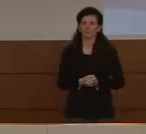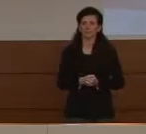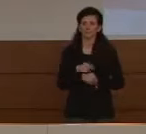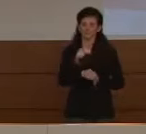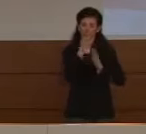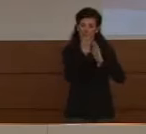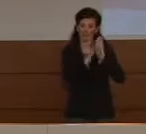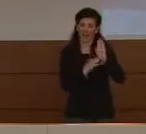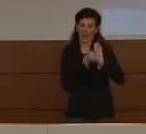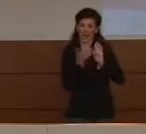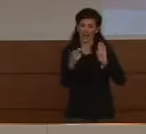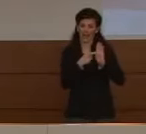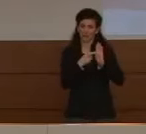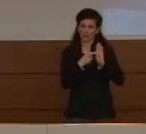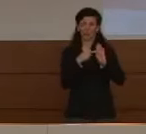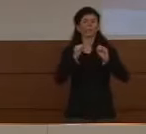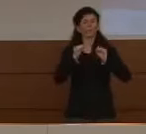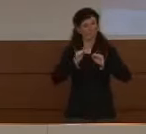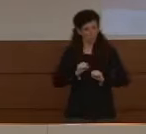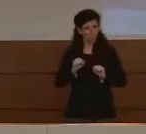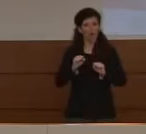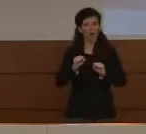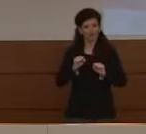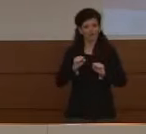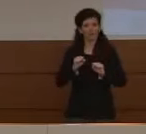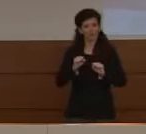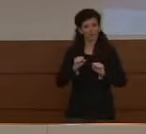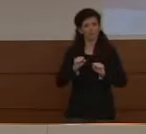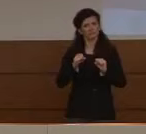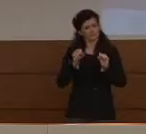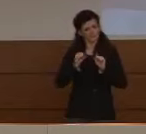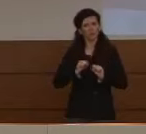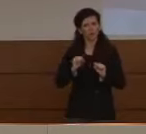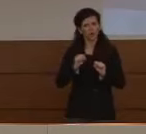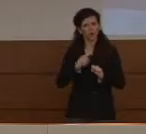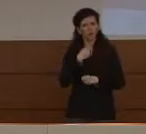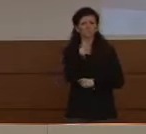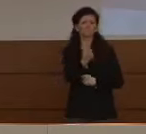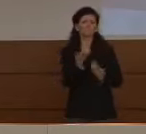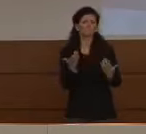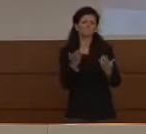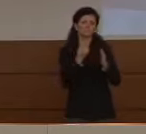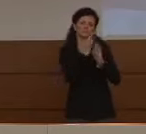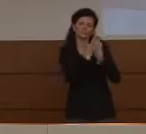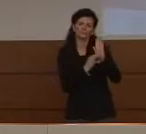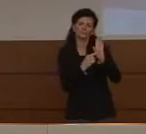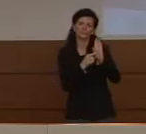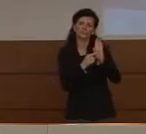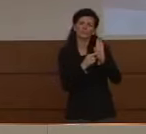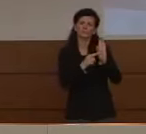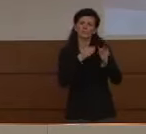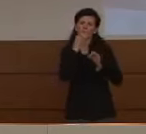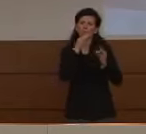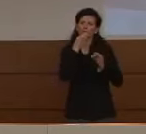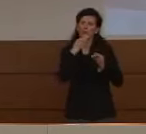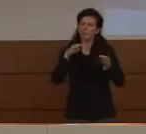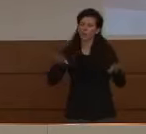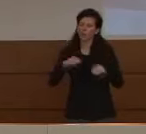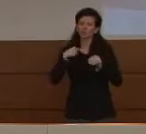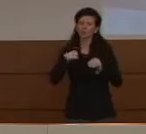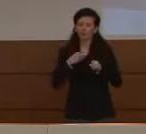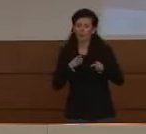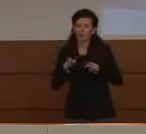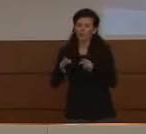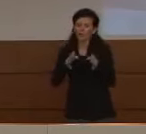e debbano essere interpretati come la bontà del percorso che è stato intrapreso e